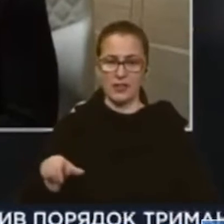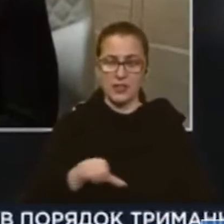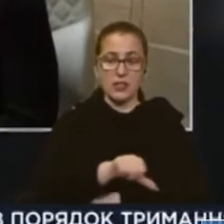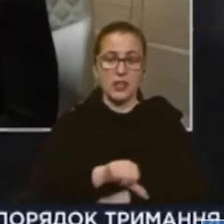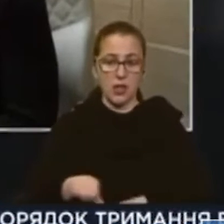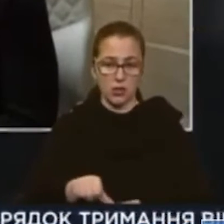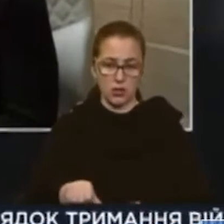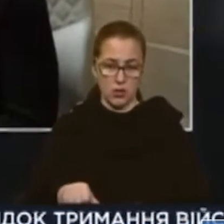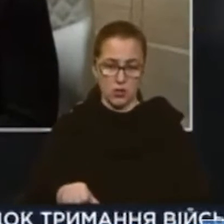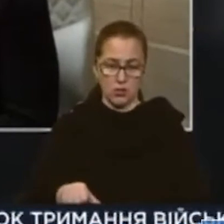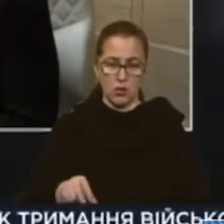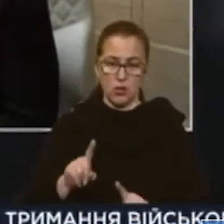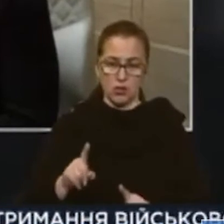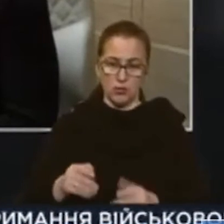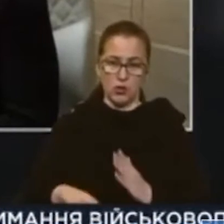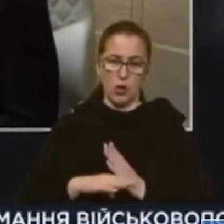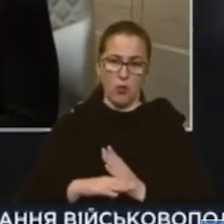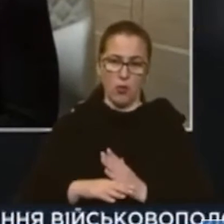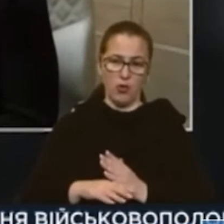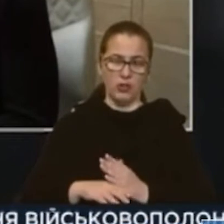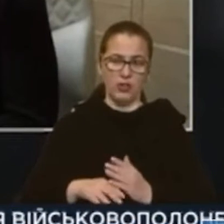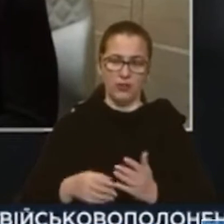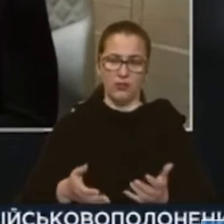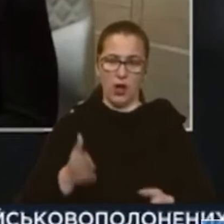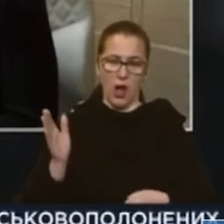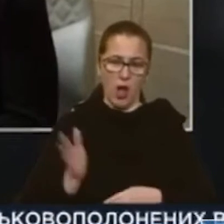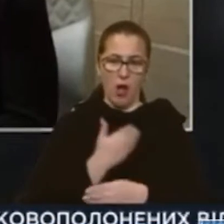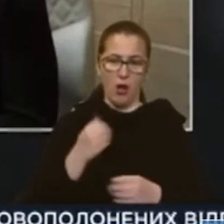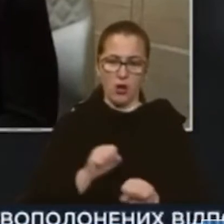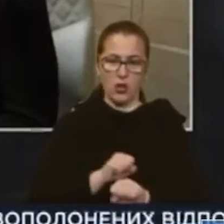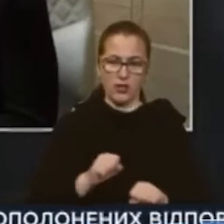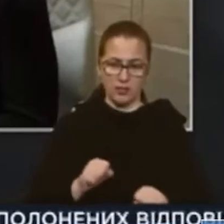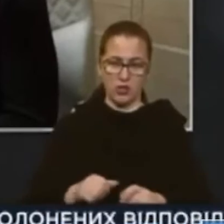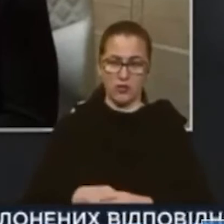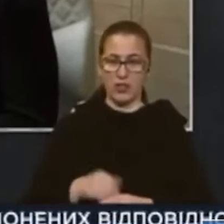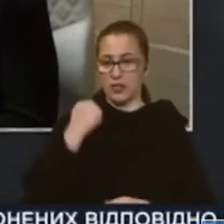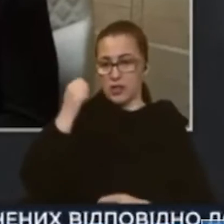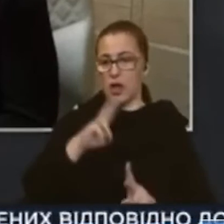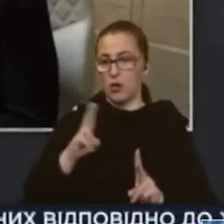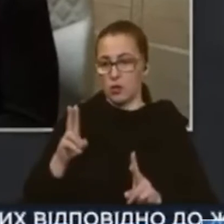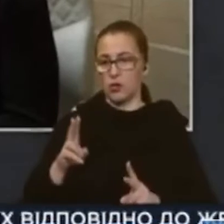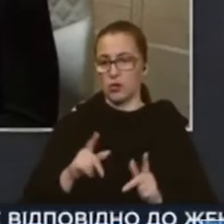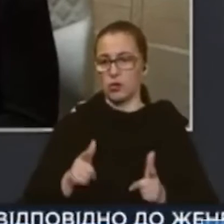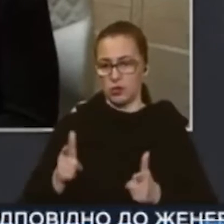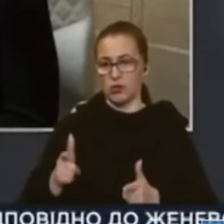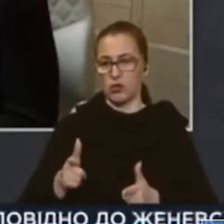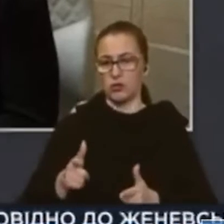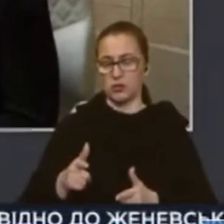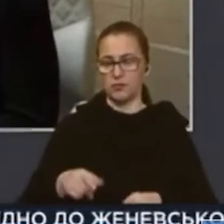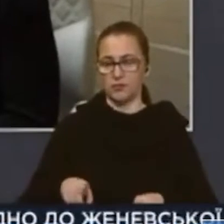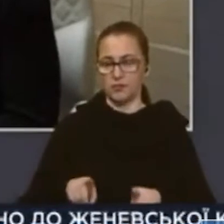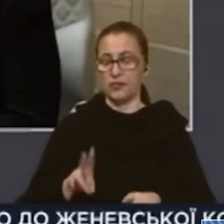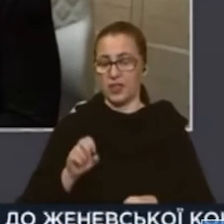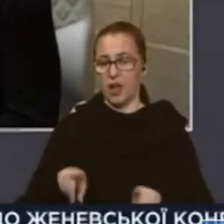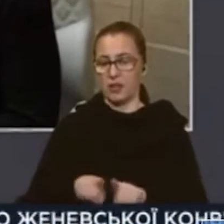країн допомагати нам в питанні розмінування. Це також дуже важливо, і дякую тим, хто відгукується таким